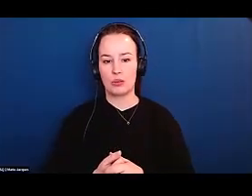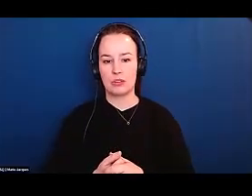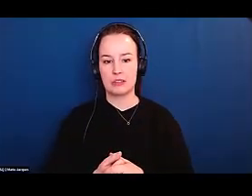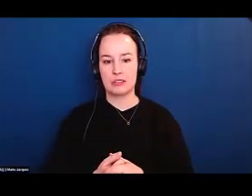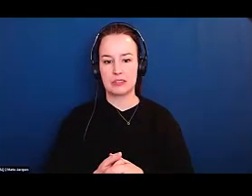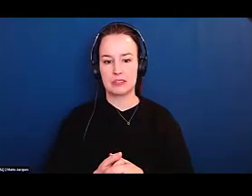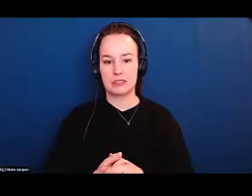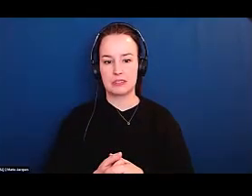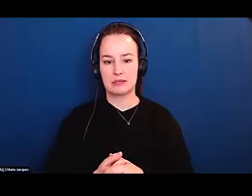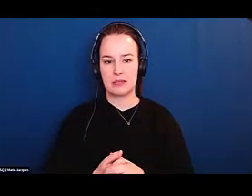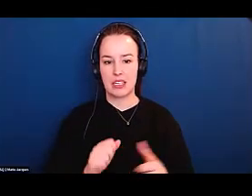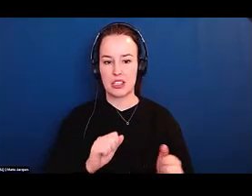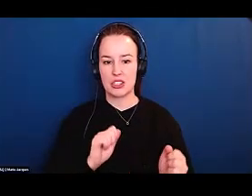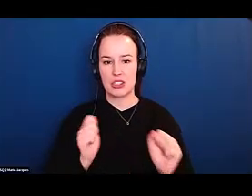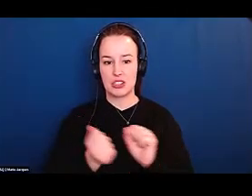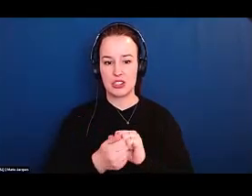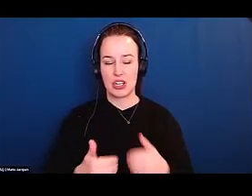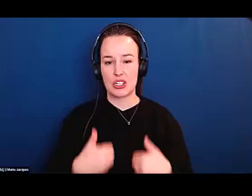Ça m'a changé la vie.